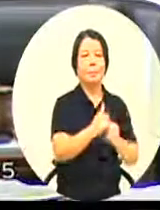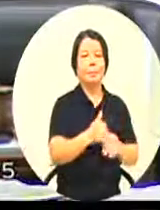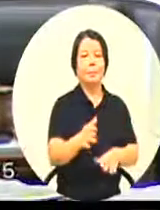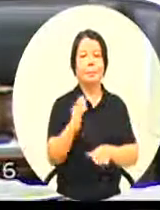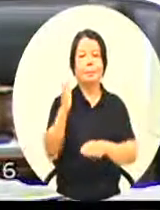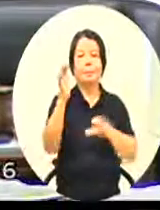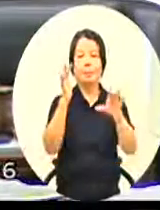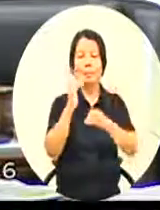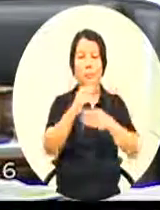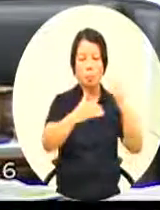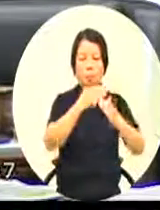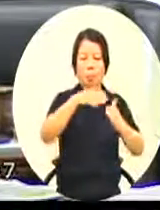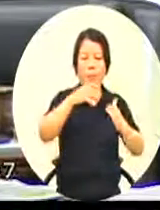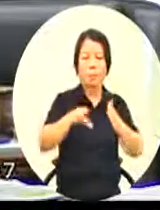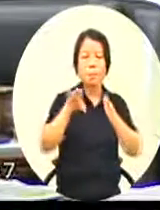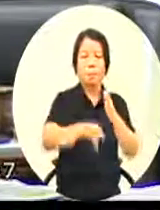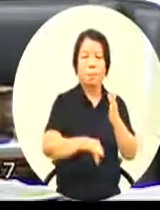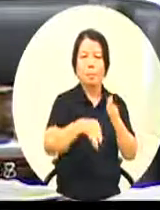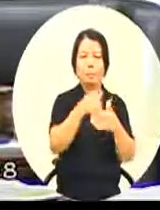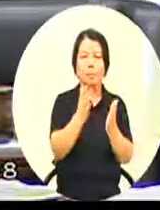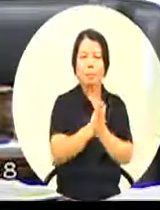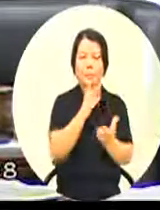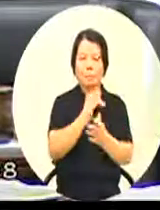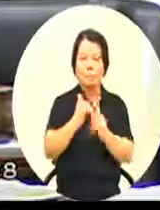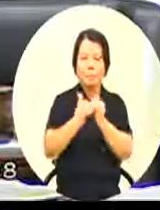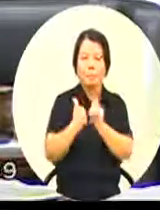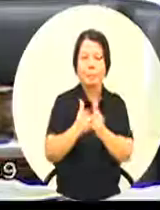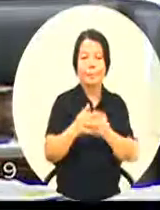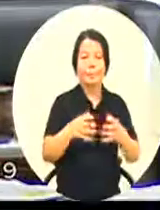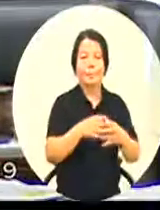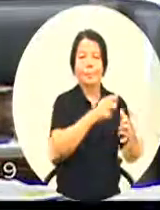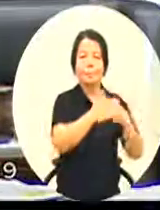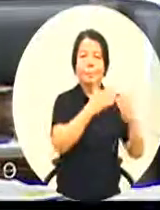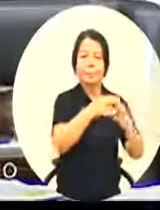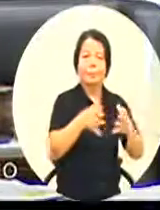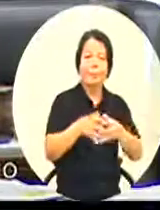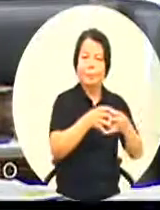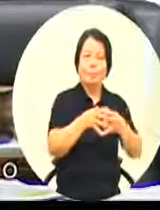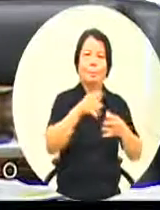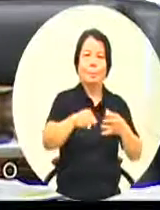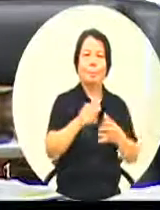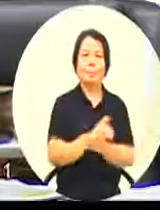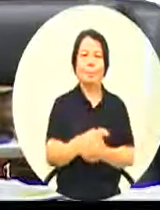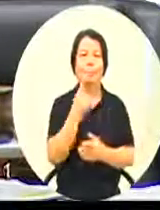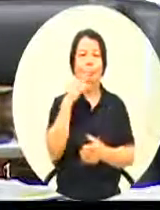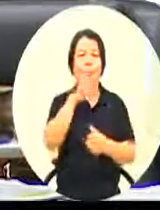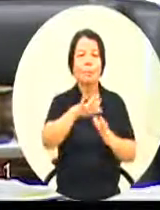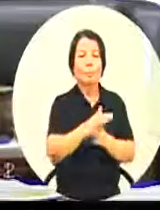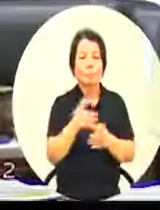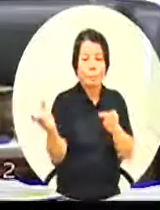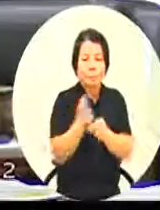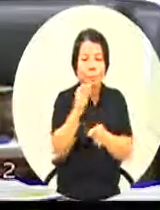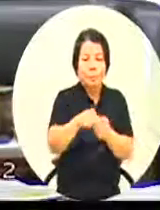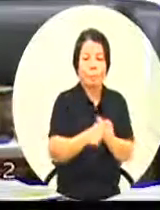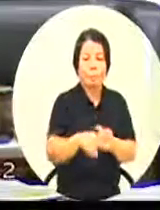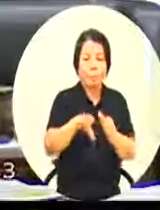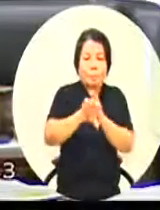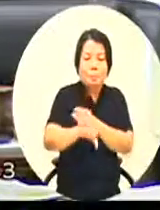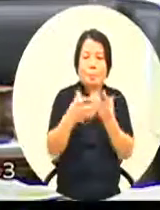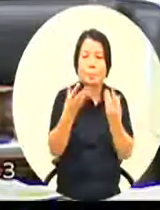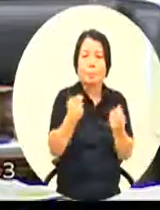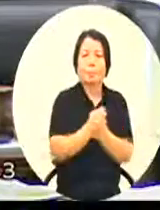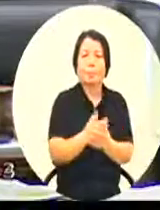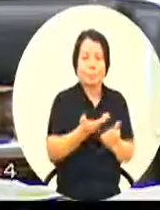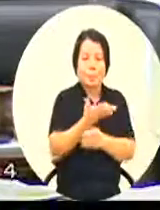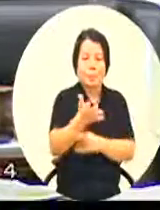停车，也是融入社区的一种方法啊，就是台风的时候呢，没人停，会使予伊停。但是我是希望说，可以